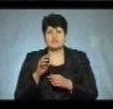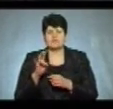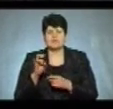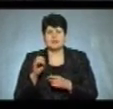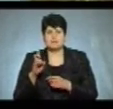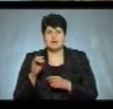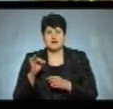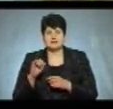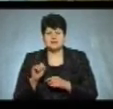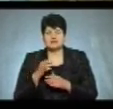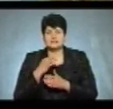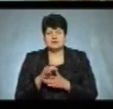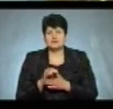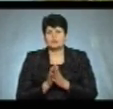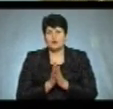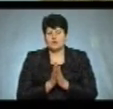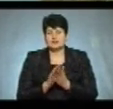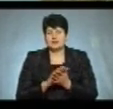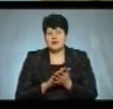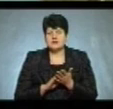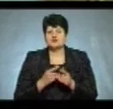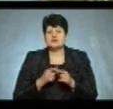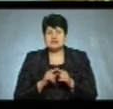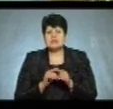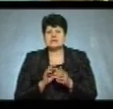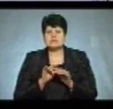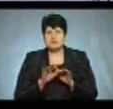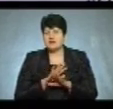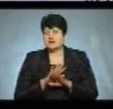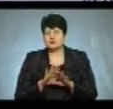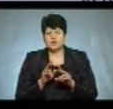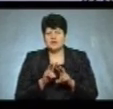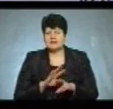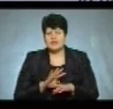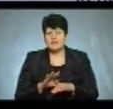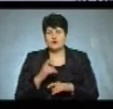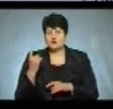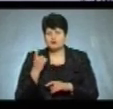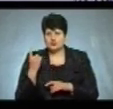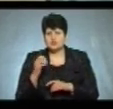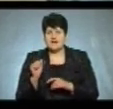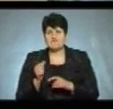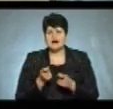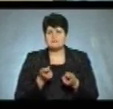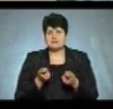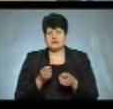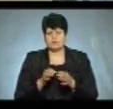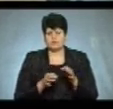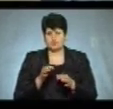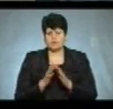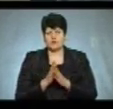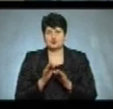Небельський заявив клопотання, що дана справа підлягає розгляду не у господарському, а в адміністративному суді. Просимо